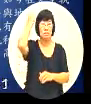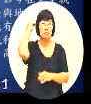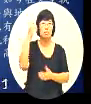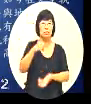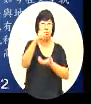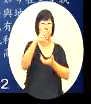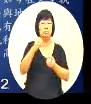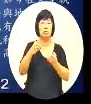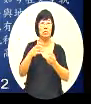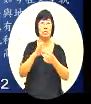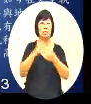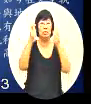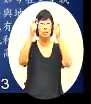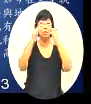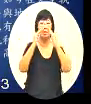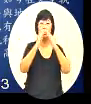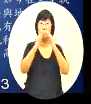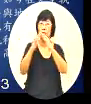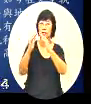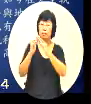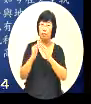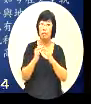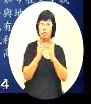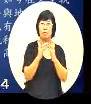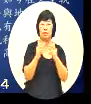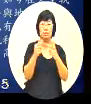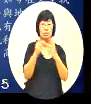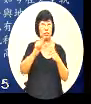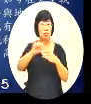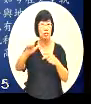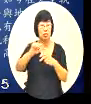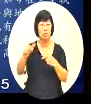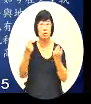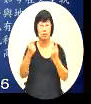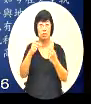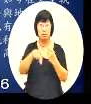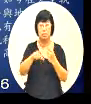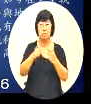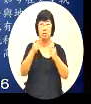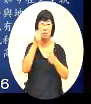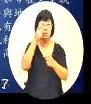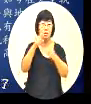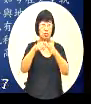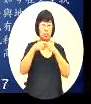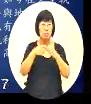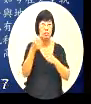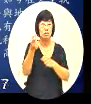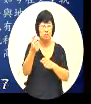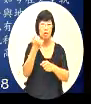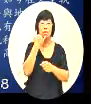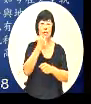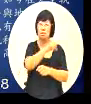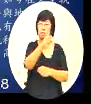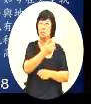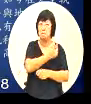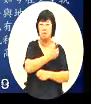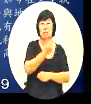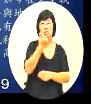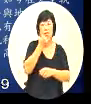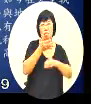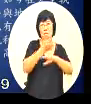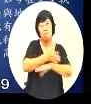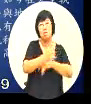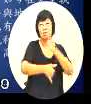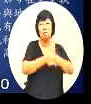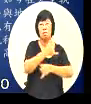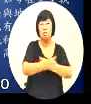的低房价低物价，所以欢迎大家来，虽然大家薪水比较少，大家比较紧来还是可以过，可是现在我们现在已经